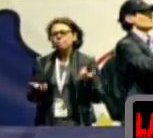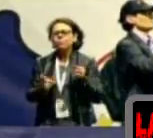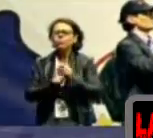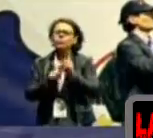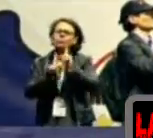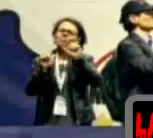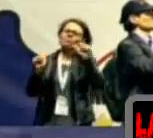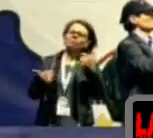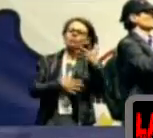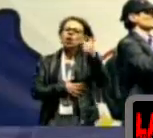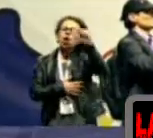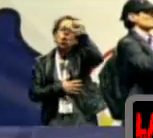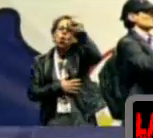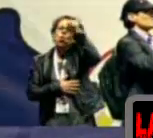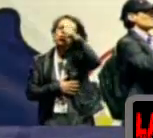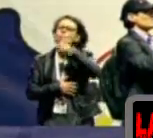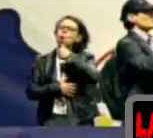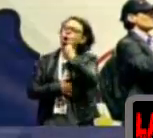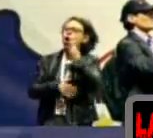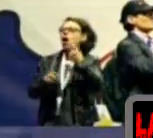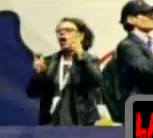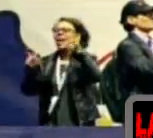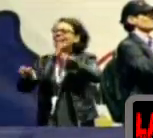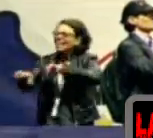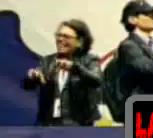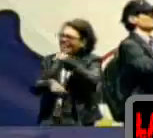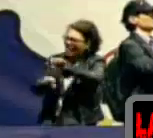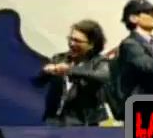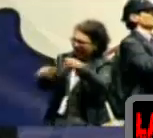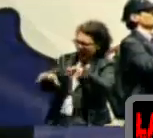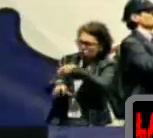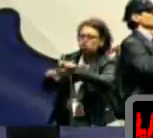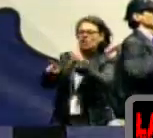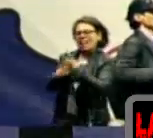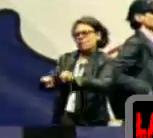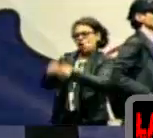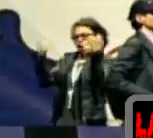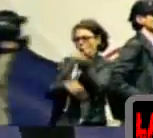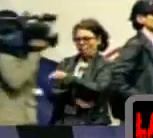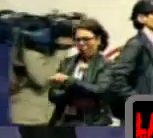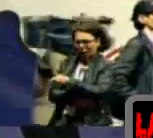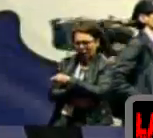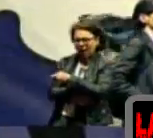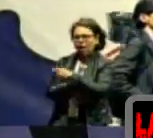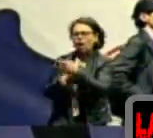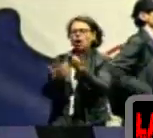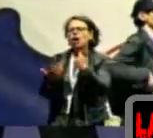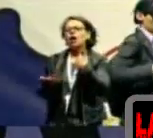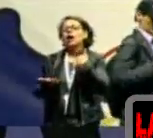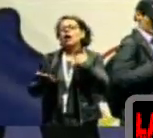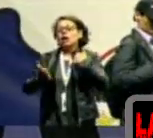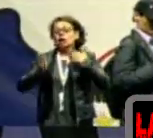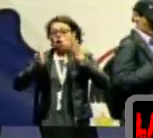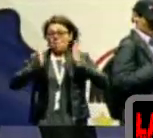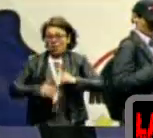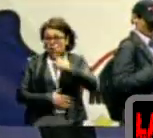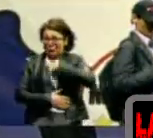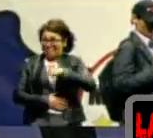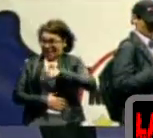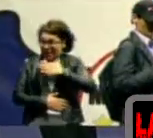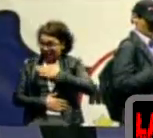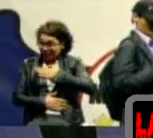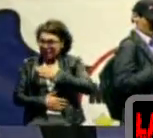rompighiaccio per questi mesi È stato veramente una cosa personalmente molto